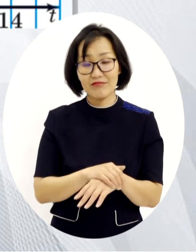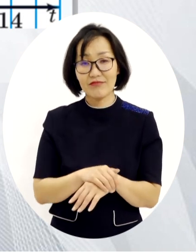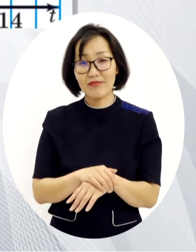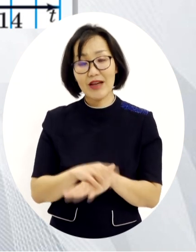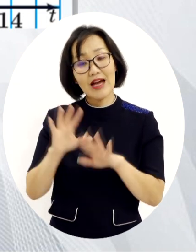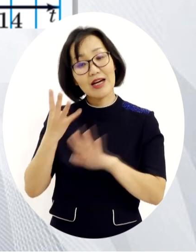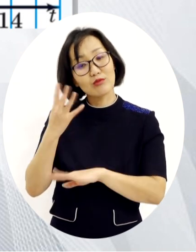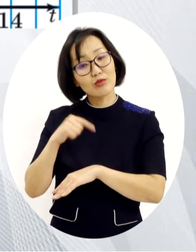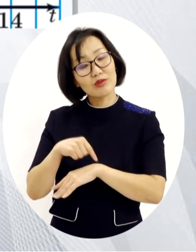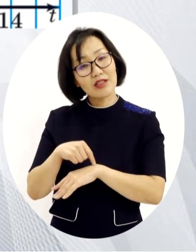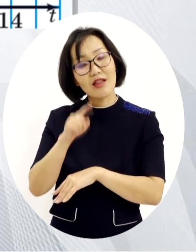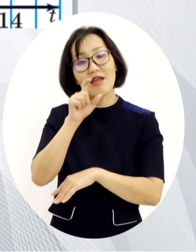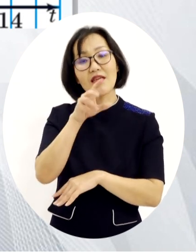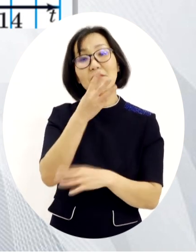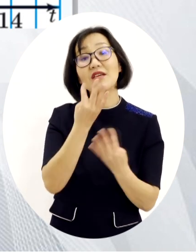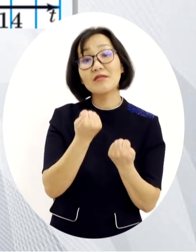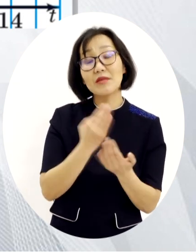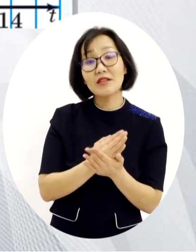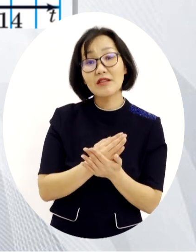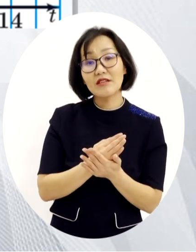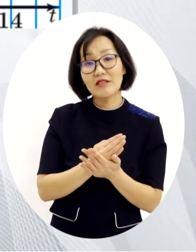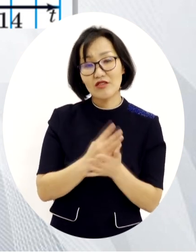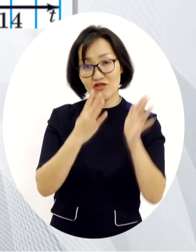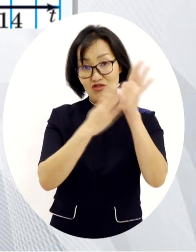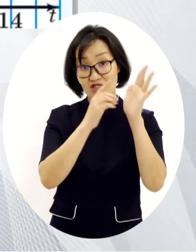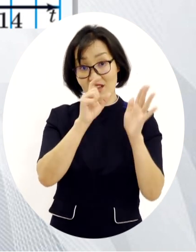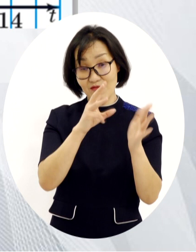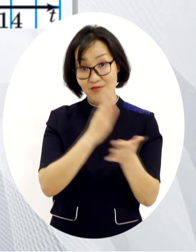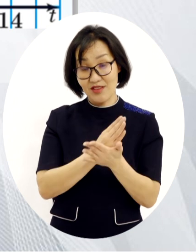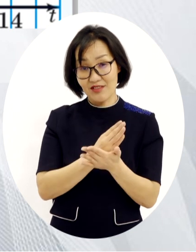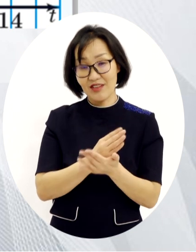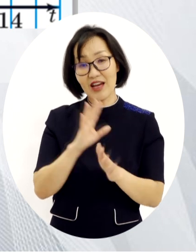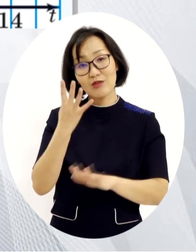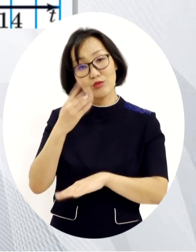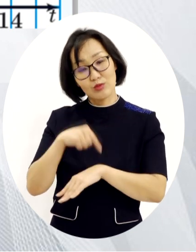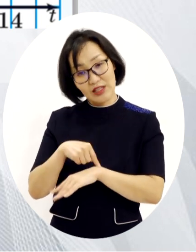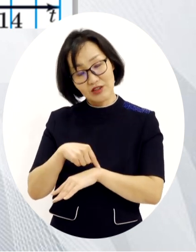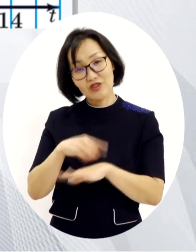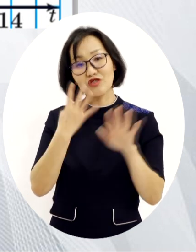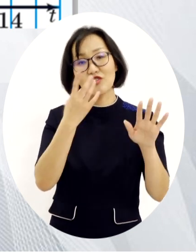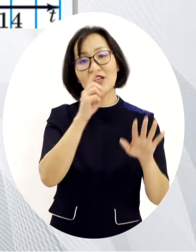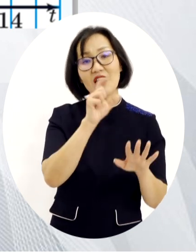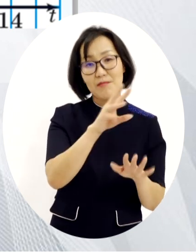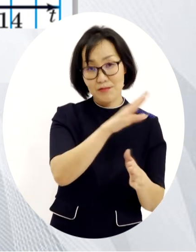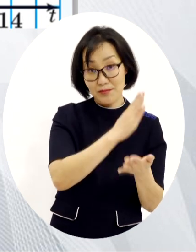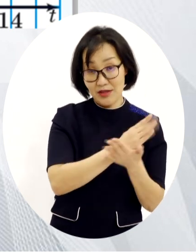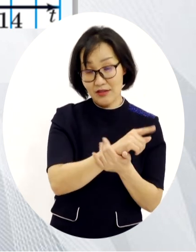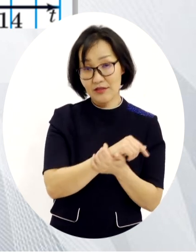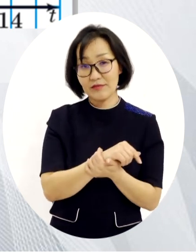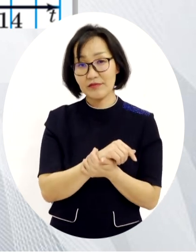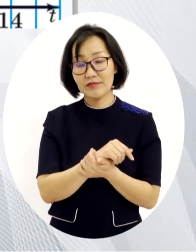14 цагт хэдэн хэм байна? 14 цагт 9 хэм байна. 14 цагт 9 хэм